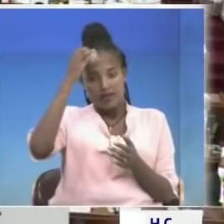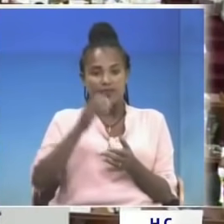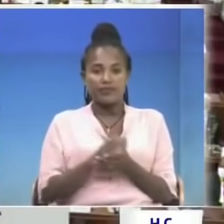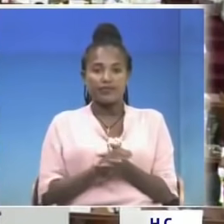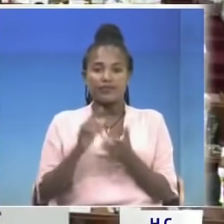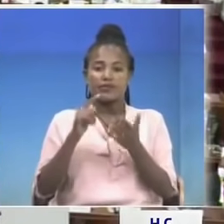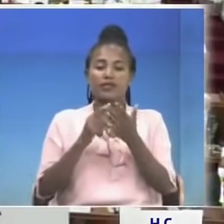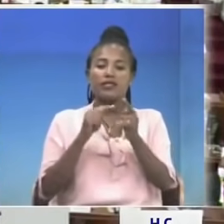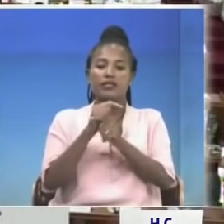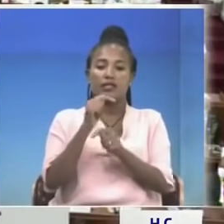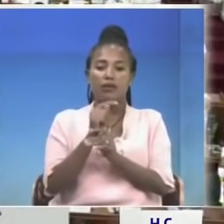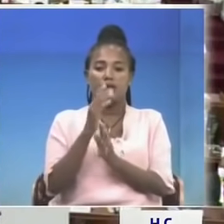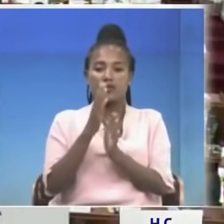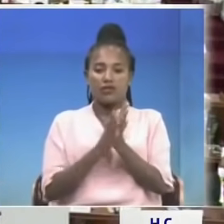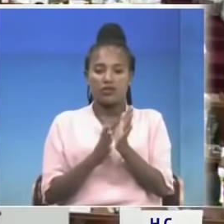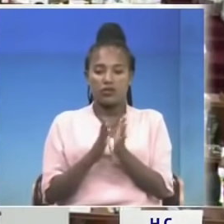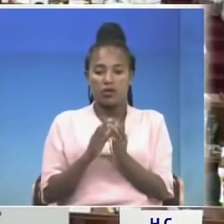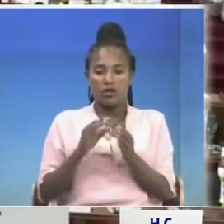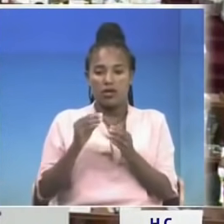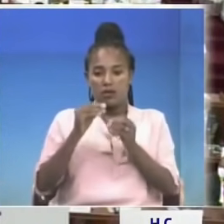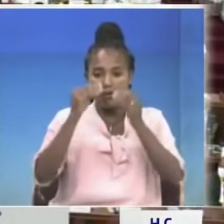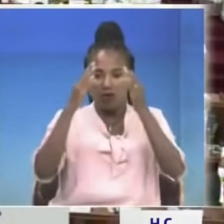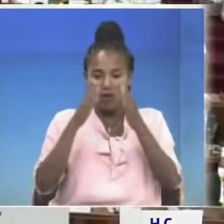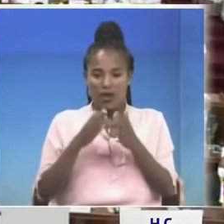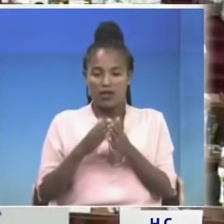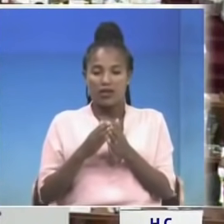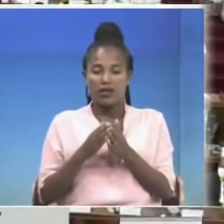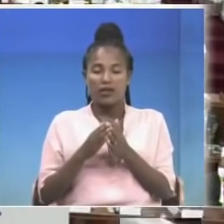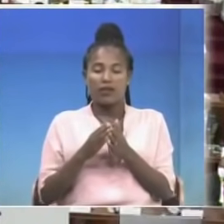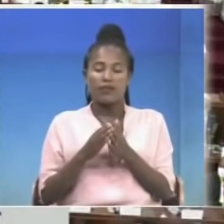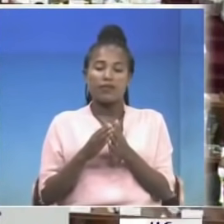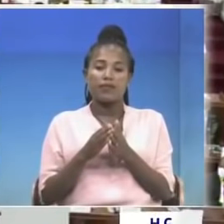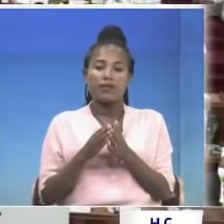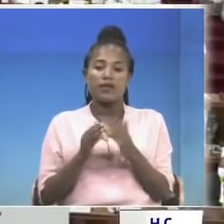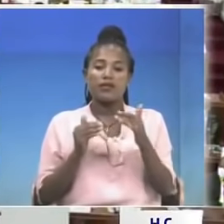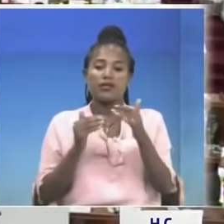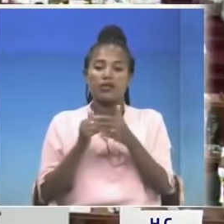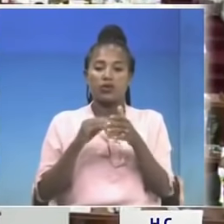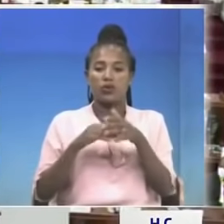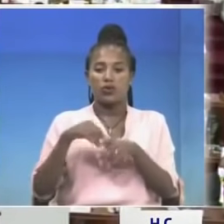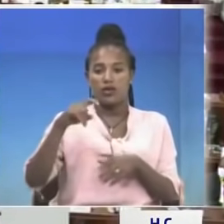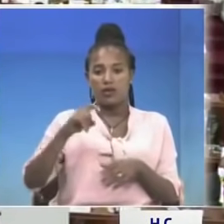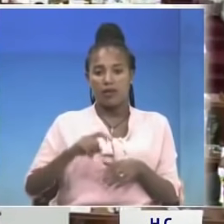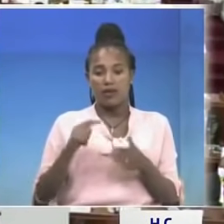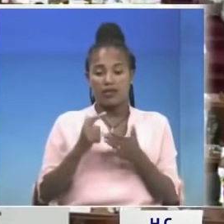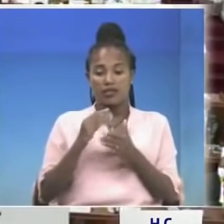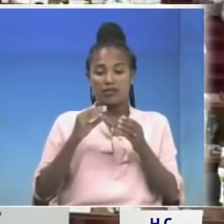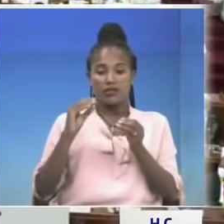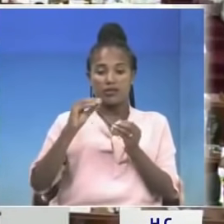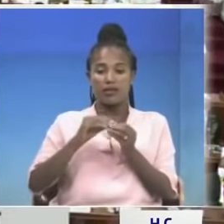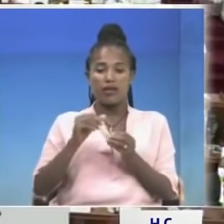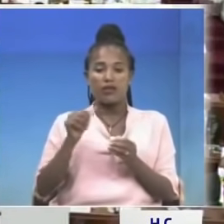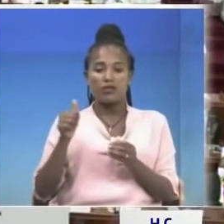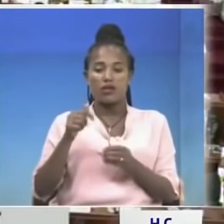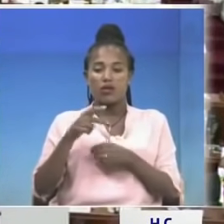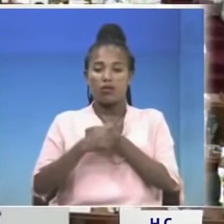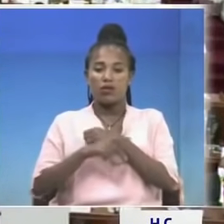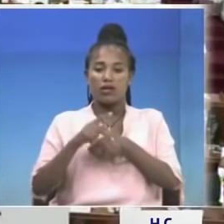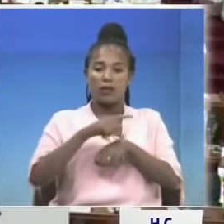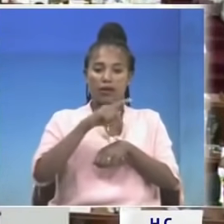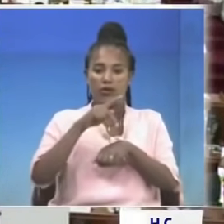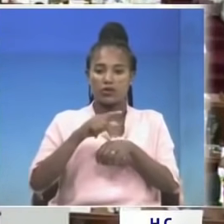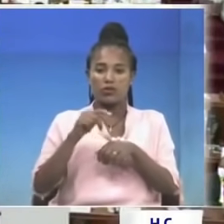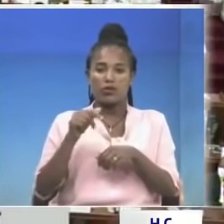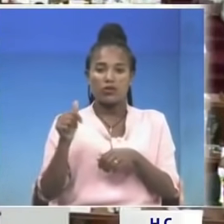ይህን ተግባሩን ሲፈጽምም ምሁራን የምሁራን ድርሻቸውን ሊወጡ ይገባል። ከዛ በተጨማሪም ሌሎች የፖለቲካ ፓርቲዎችም